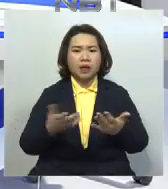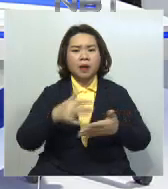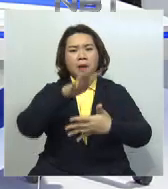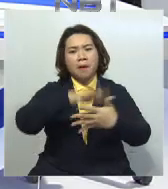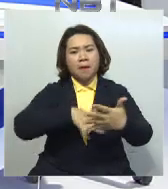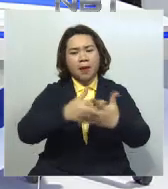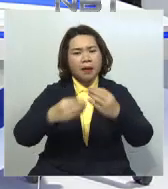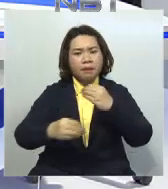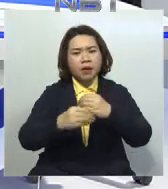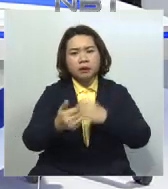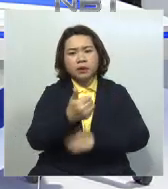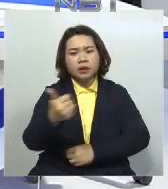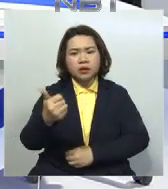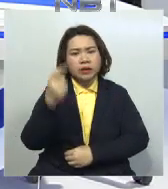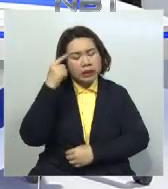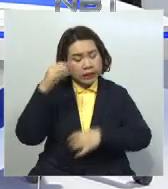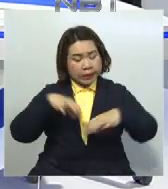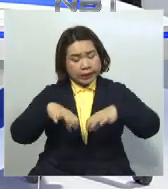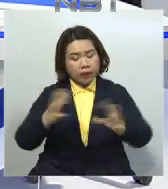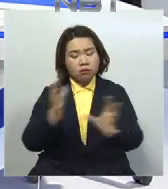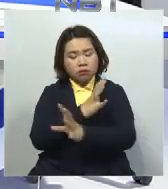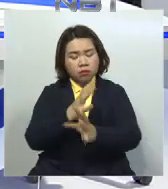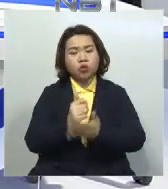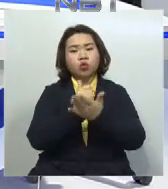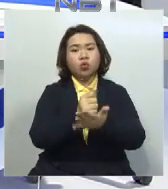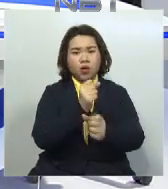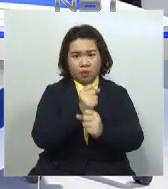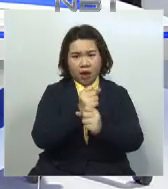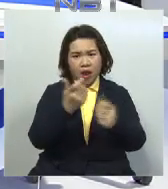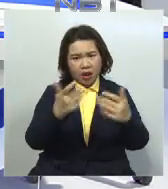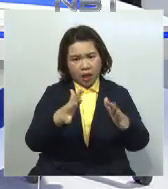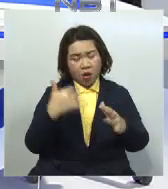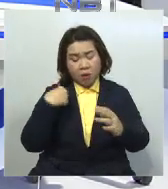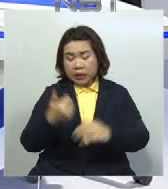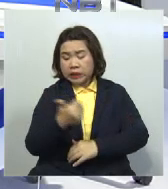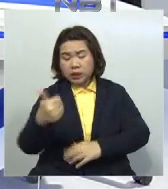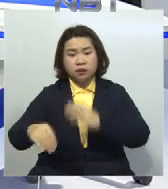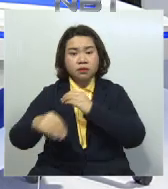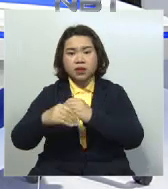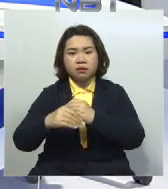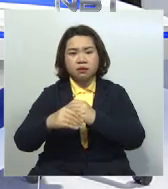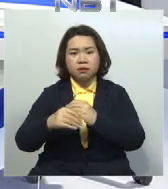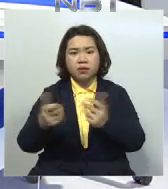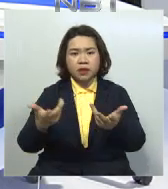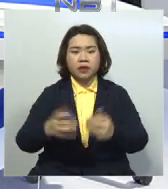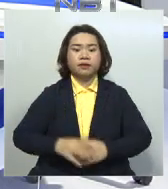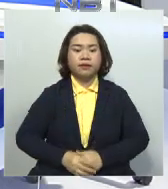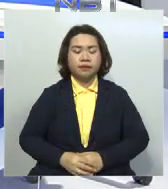การอื่นๆเพิ่มเติมหรือเปล่าครับนอกจากจัดกำลังคนหรือจัดกำลังเจ้าหน้าที่เข้าไปดูแลในการดับไฟป่าเหล่านี้ครับ